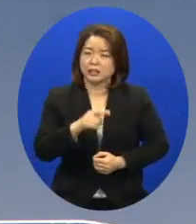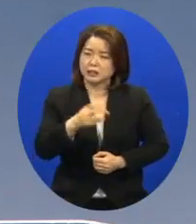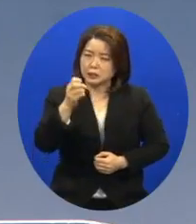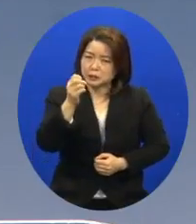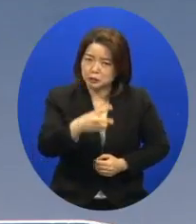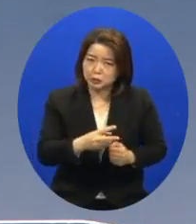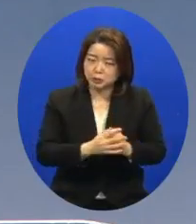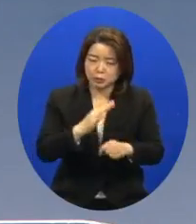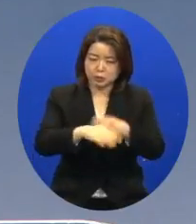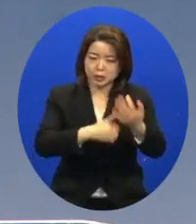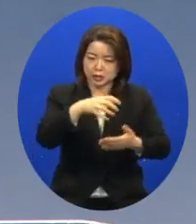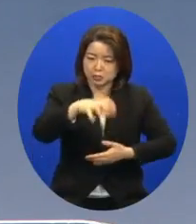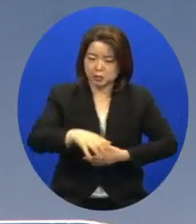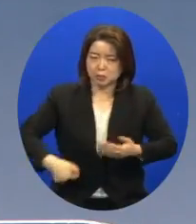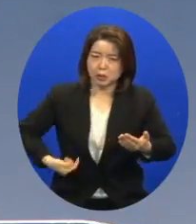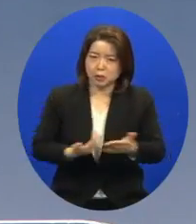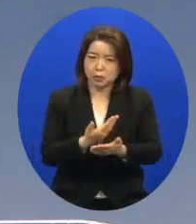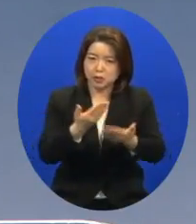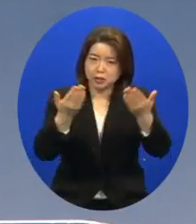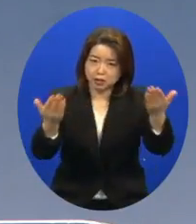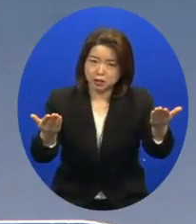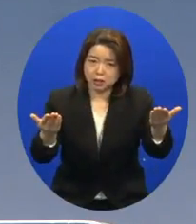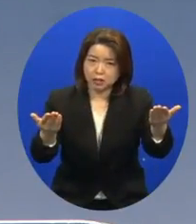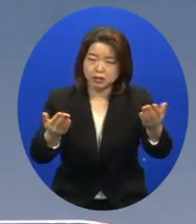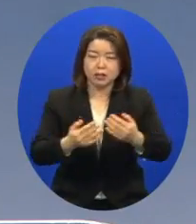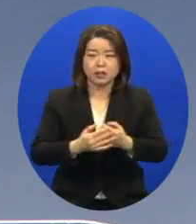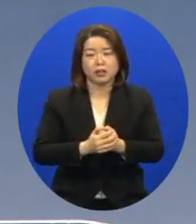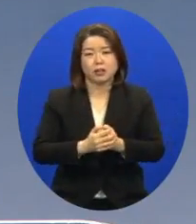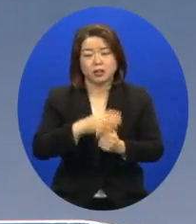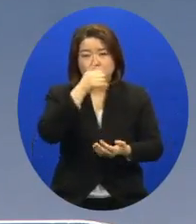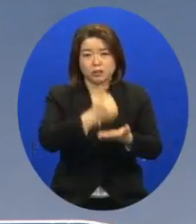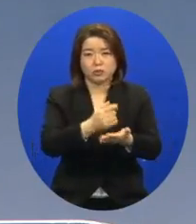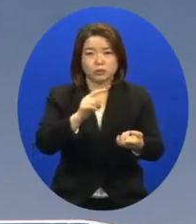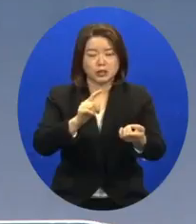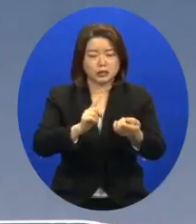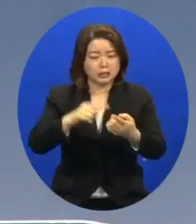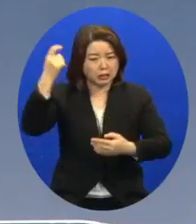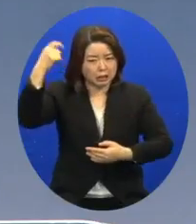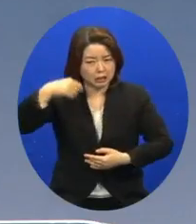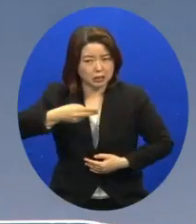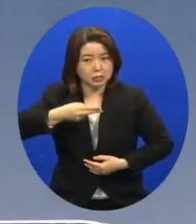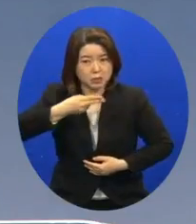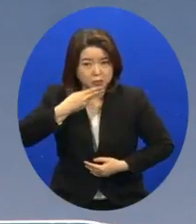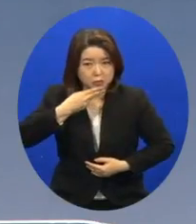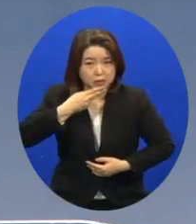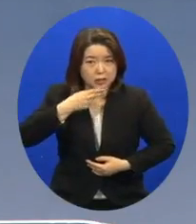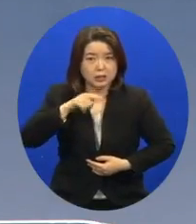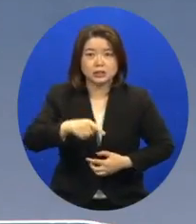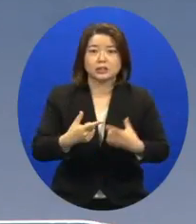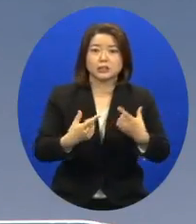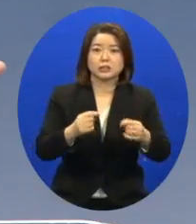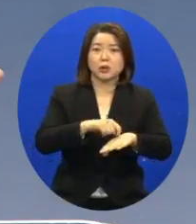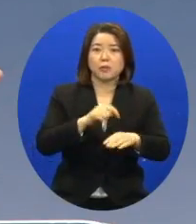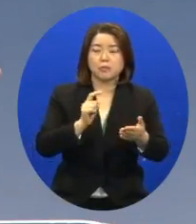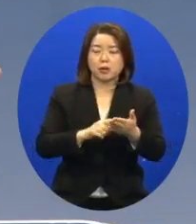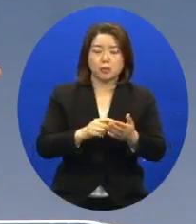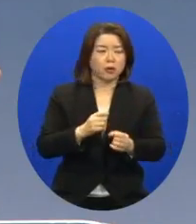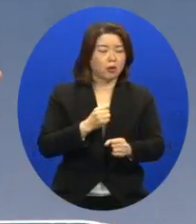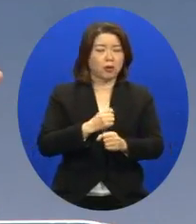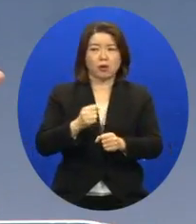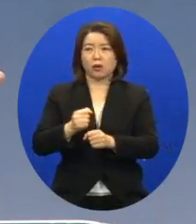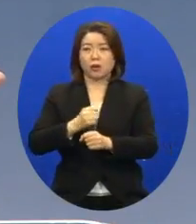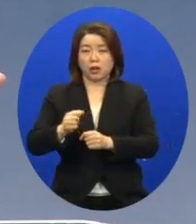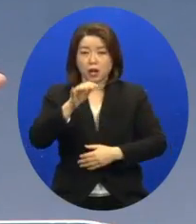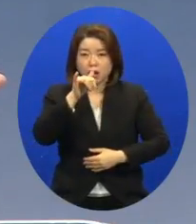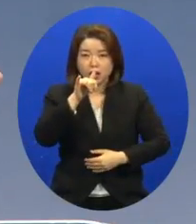하나님 앞에 회개하라는 것일까 죄에 대해서 무감각해지고 있는 그런 마음이 너무 당황스러웠습니다